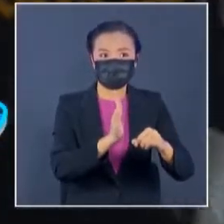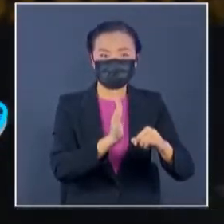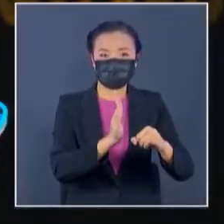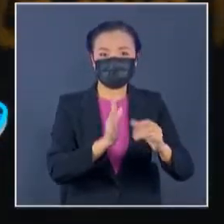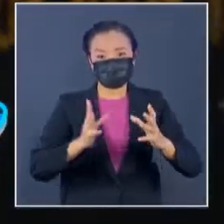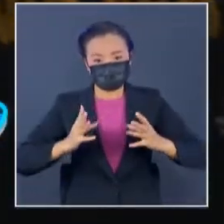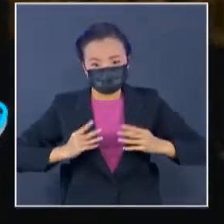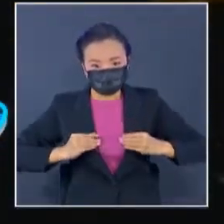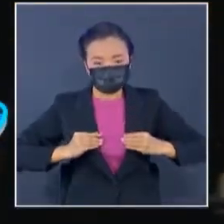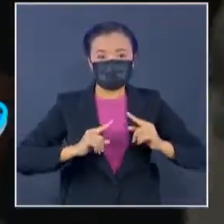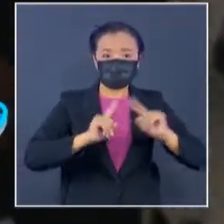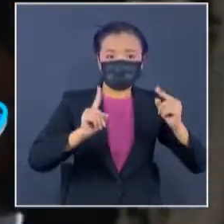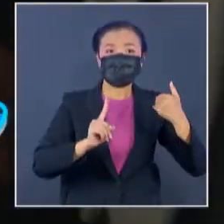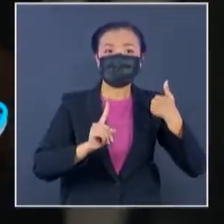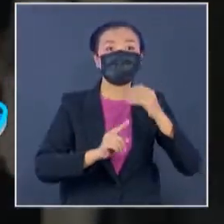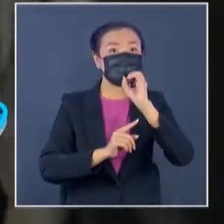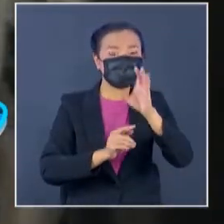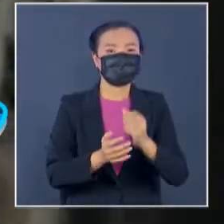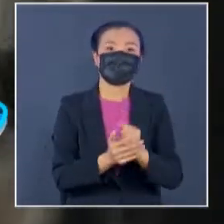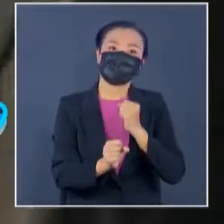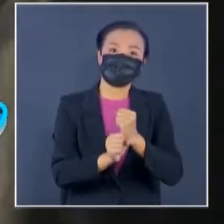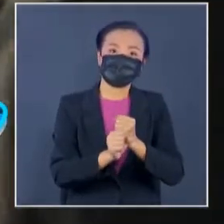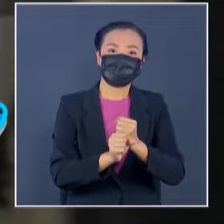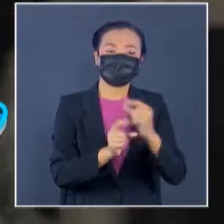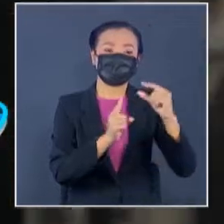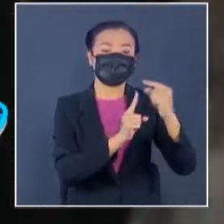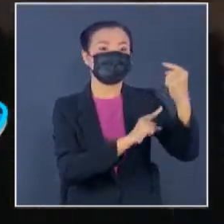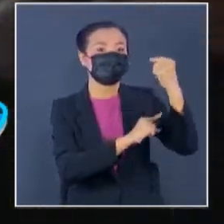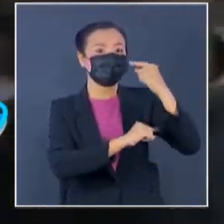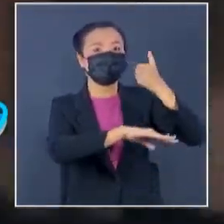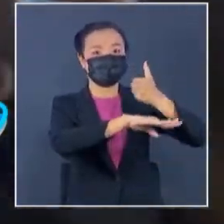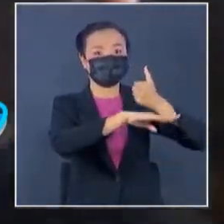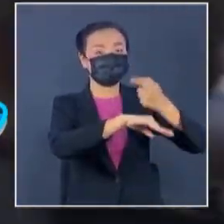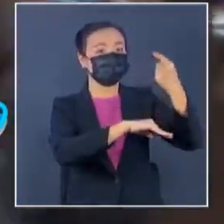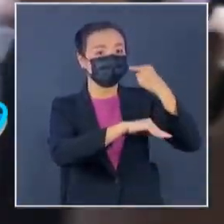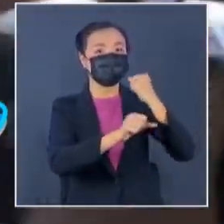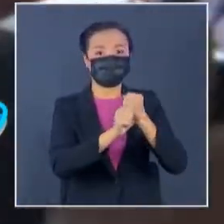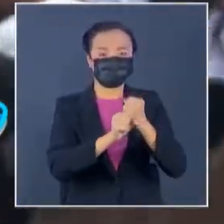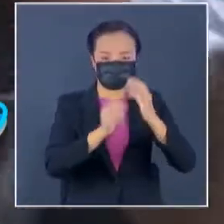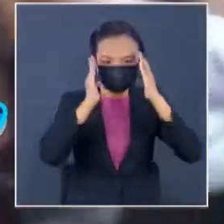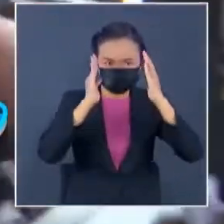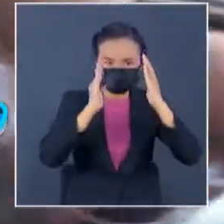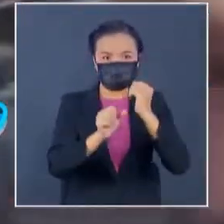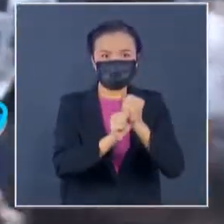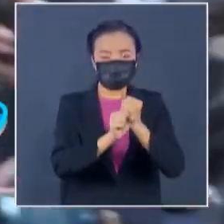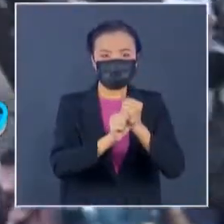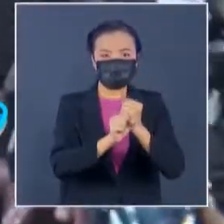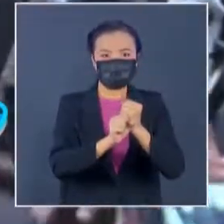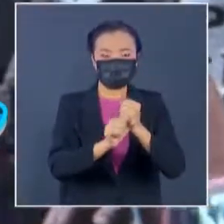ตกต่างกันไปโดยบางก็อ้างว่าทำไปตามคำสั่งของผู้บังคับบัญชาไม่ได้มีเจตนาที่จะประส